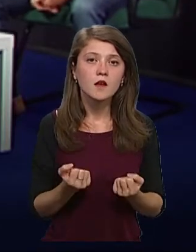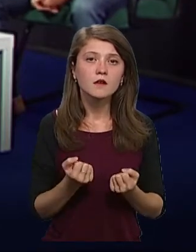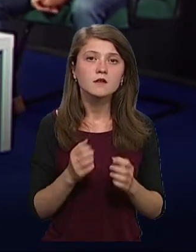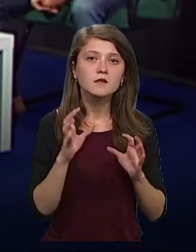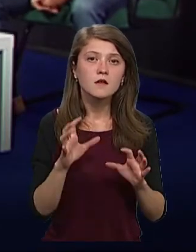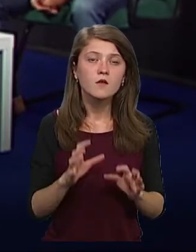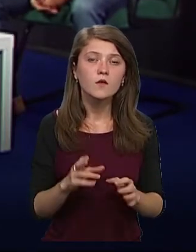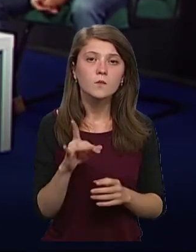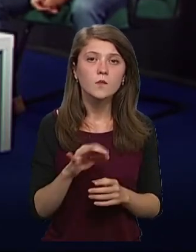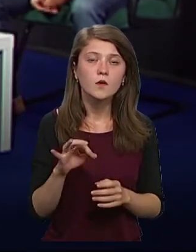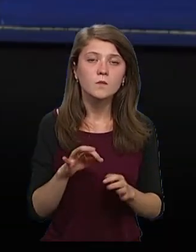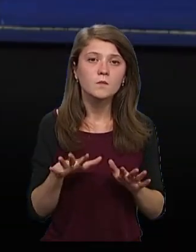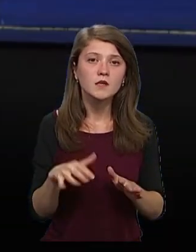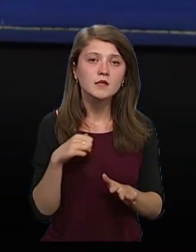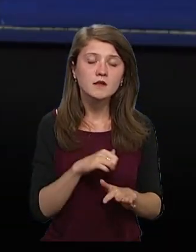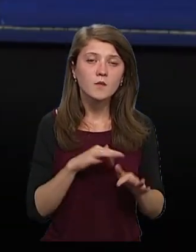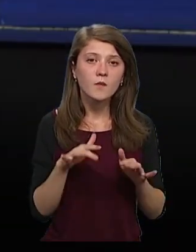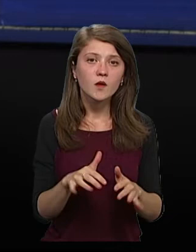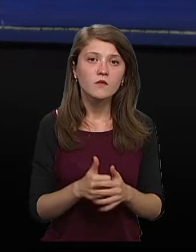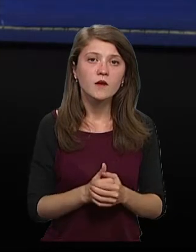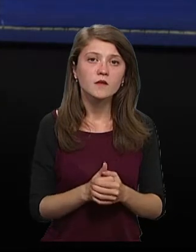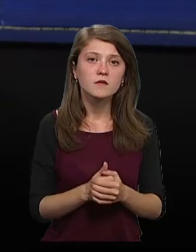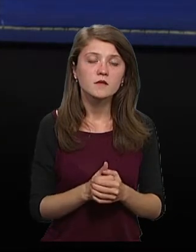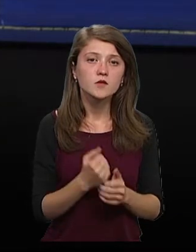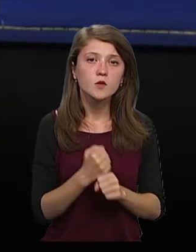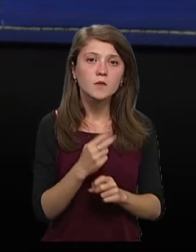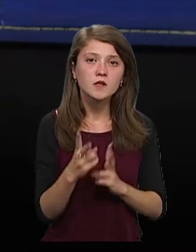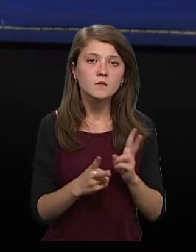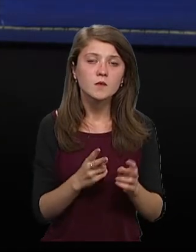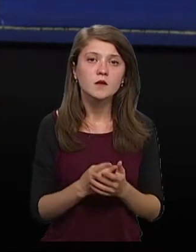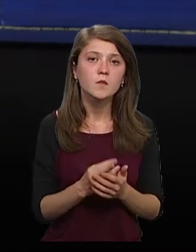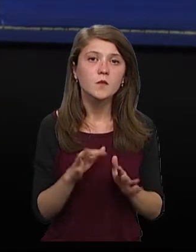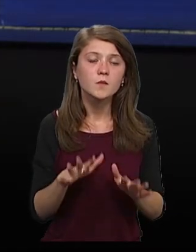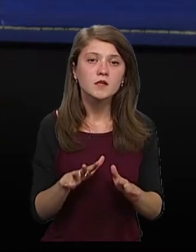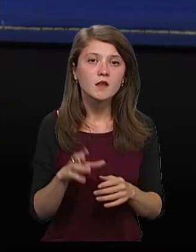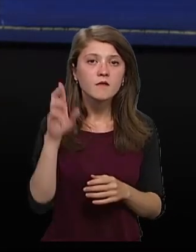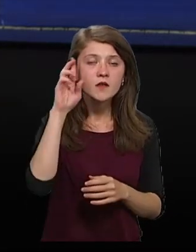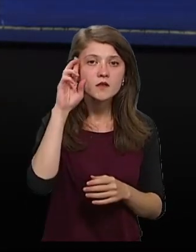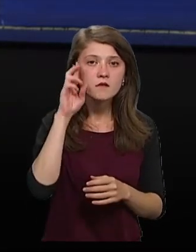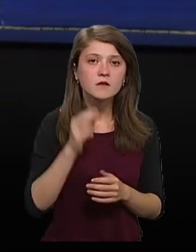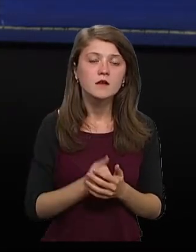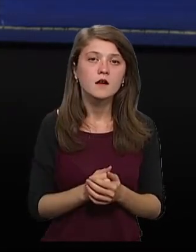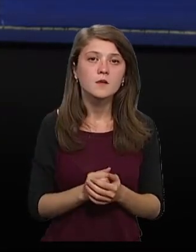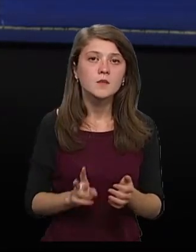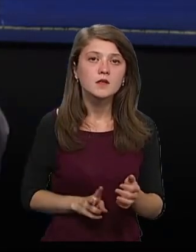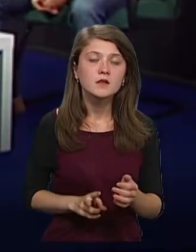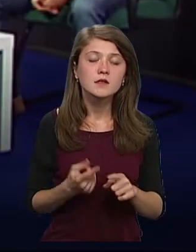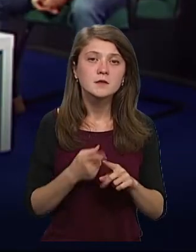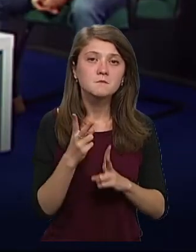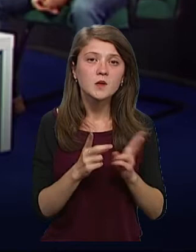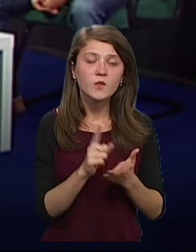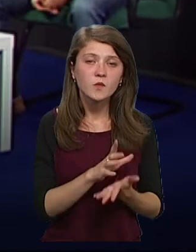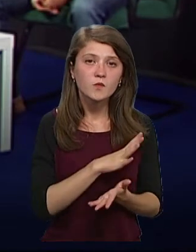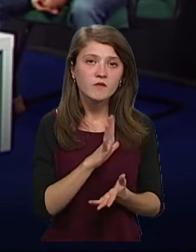про місцеве середування, зробити зміни, про місцеві державні адміністрації. Дійсно, зміни в Конституції – це, ну,